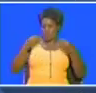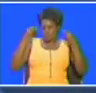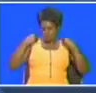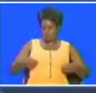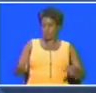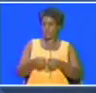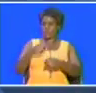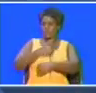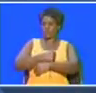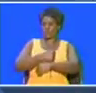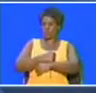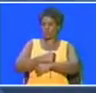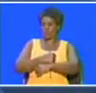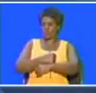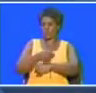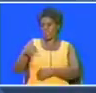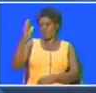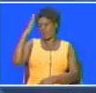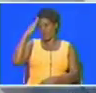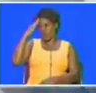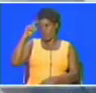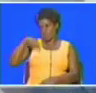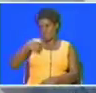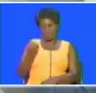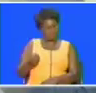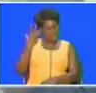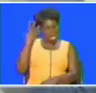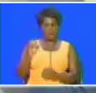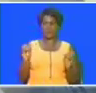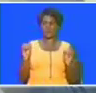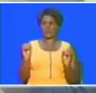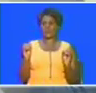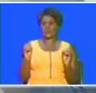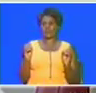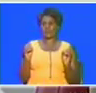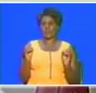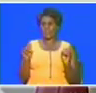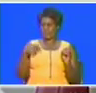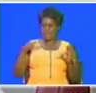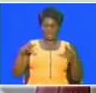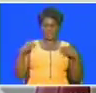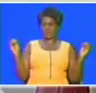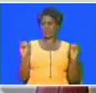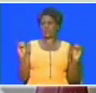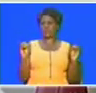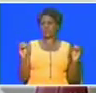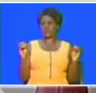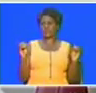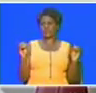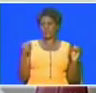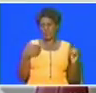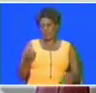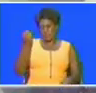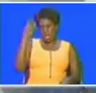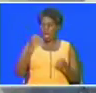anavaa nguo akienda off. Wenyewe wanajua sababu zao. Mimi mwenyewe binafsi sijui. So wewe haukubaliani hapo? Sikubaliani nalo. Manake huwa